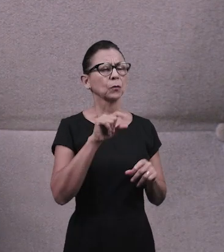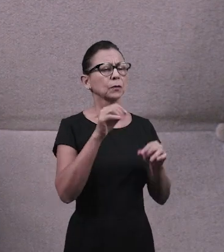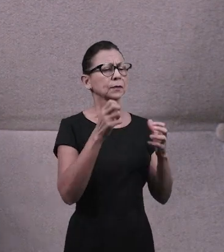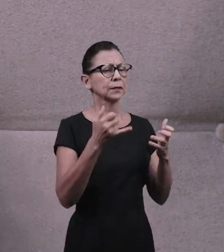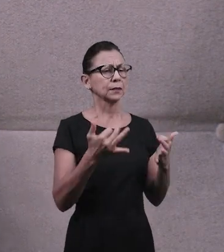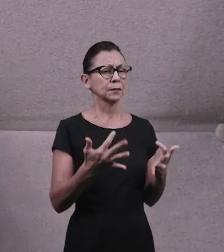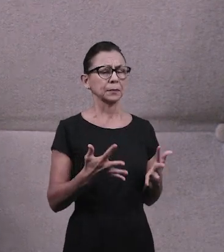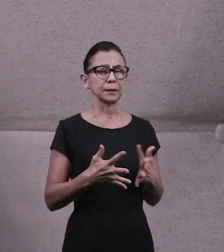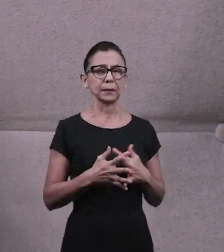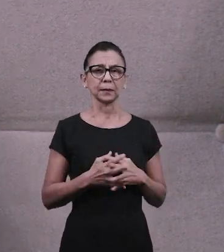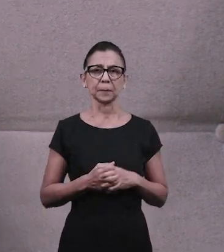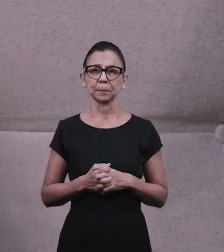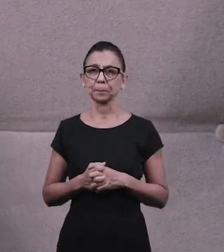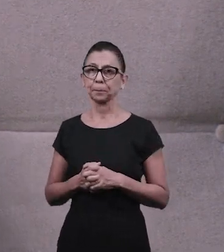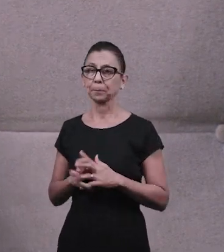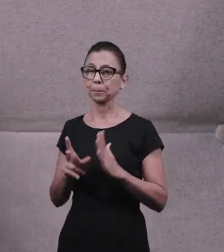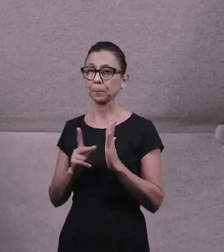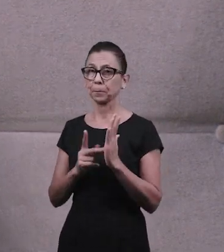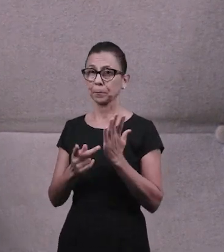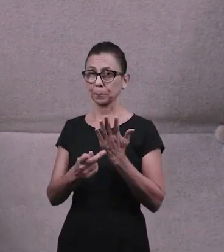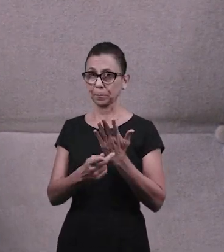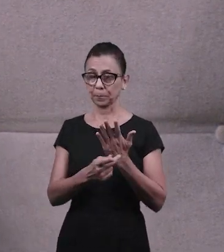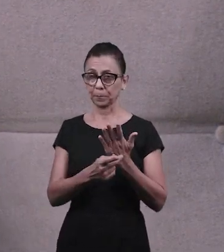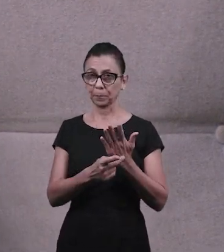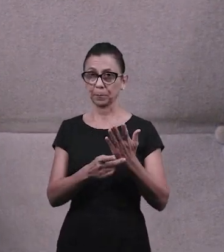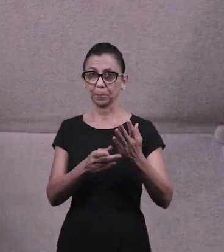parabole du semeur